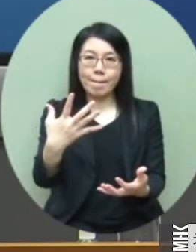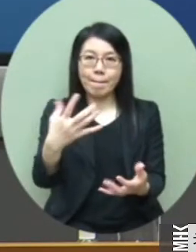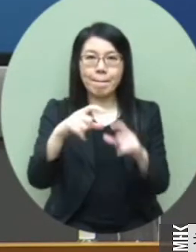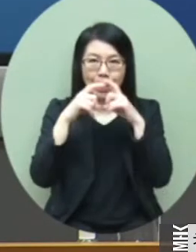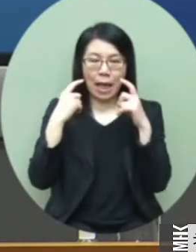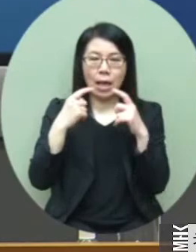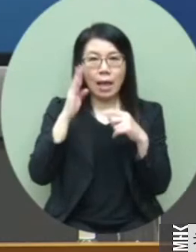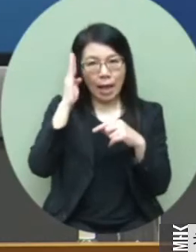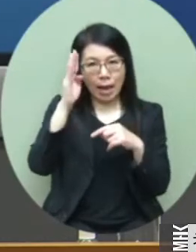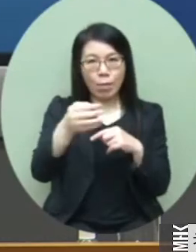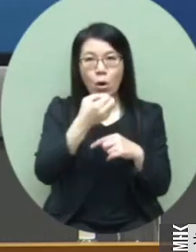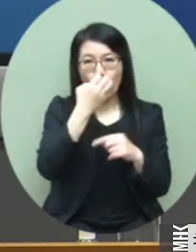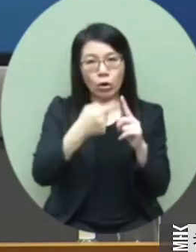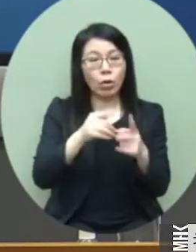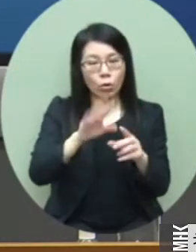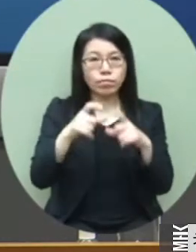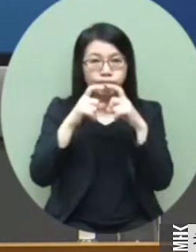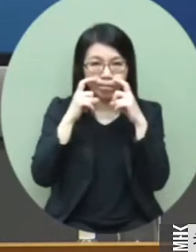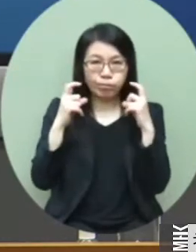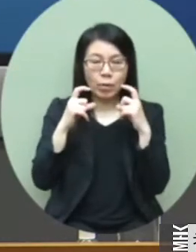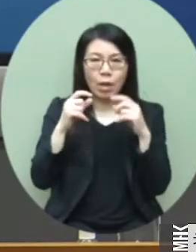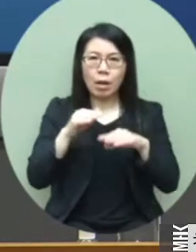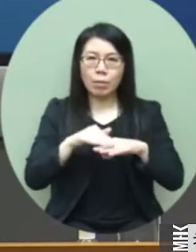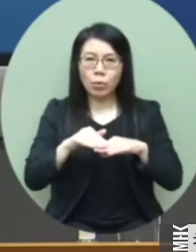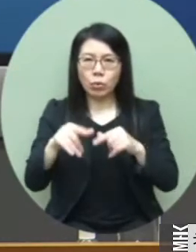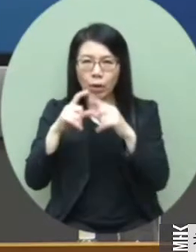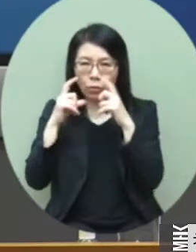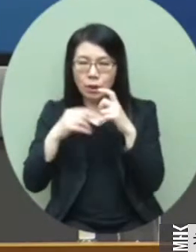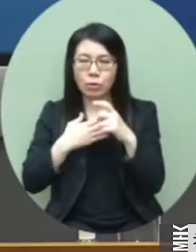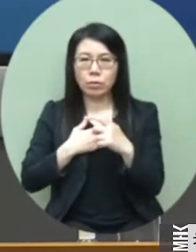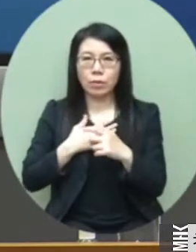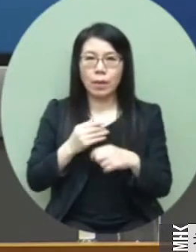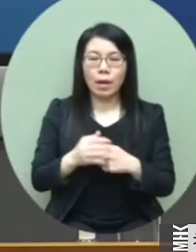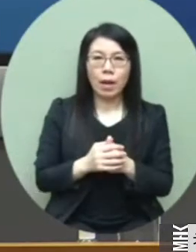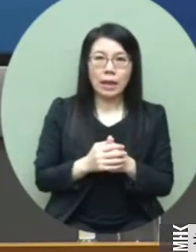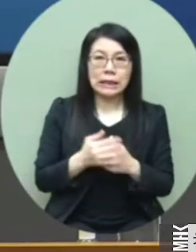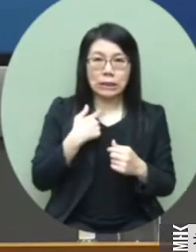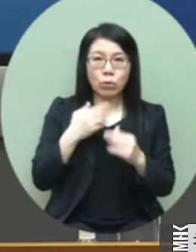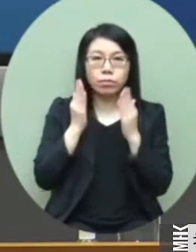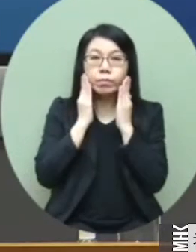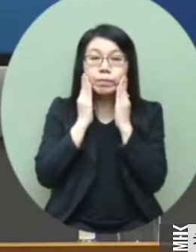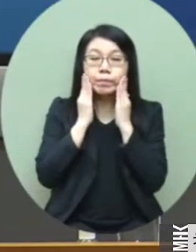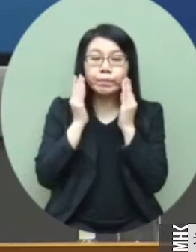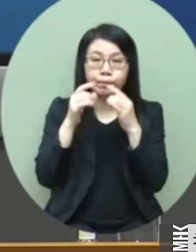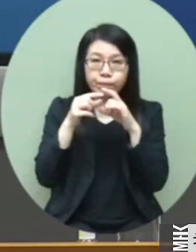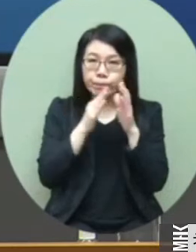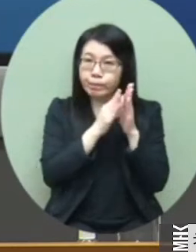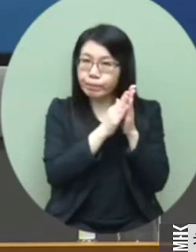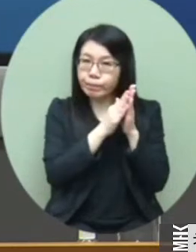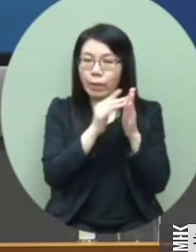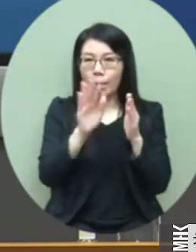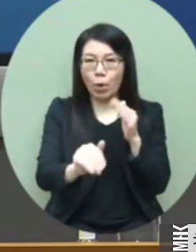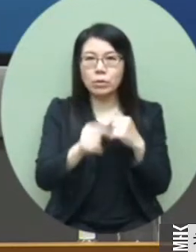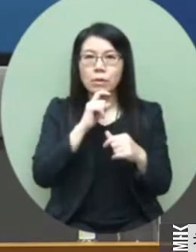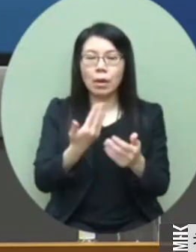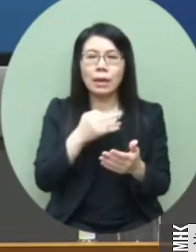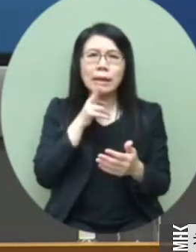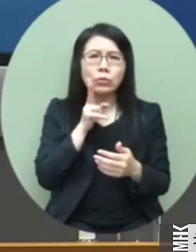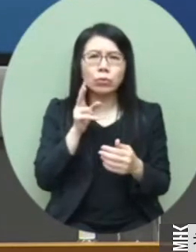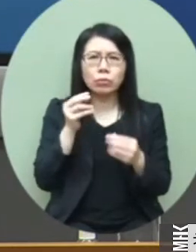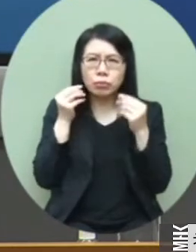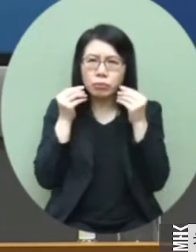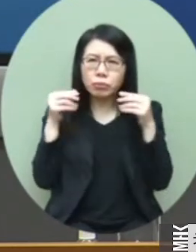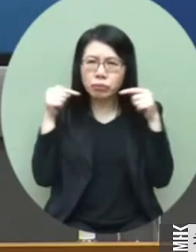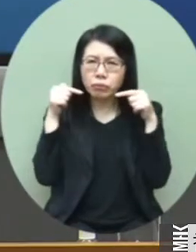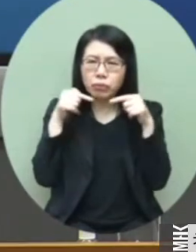望大家佩戴啦。如果佩戴普通口罩嘅時候咧，就最緊要係貼面啦。如果唔係嘅時候咧，就係要戴